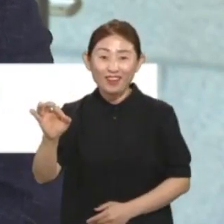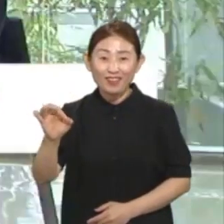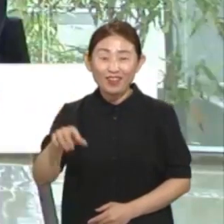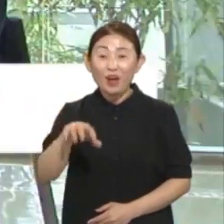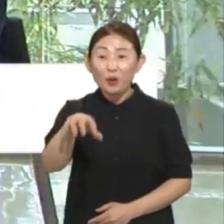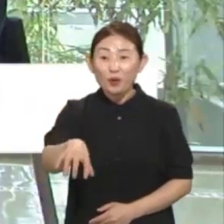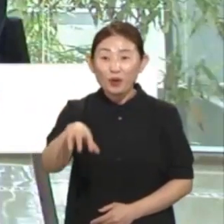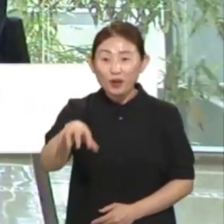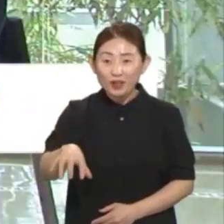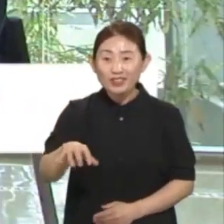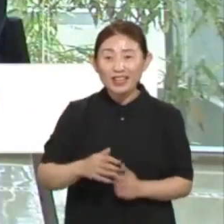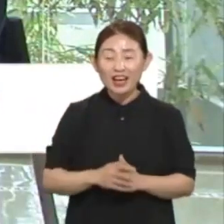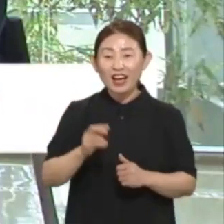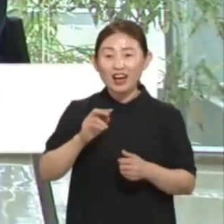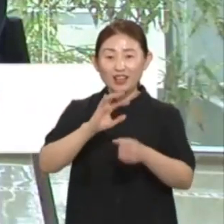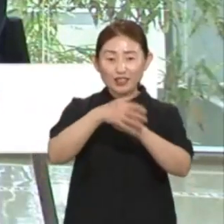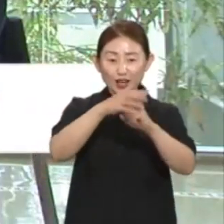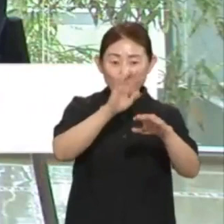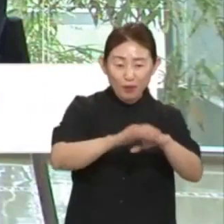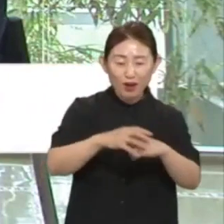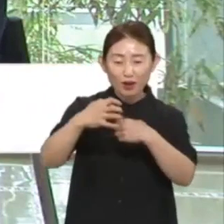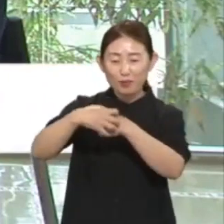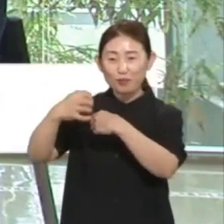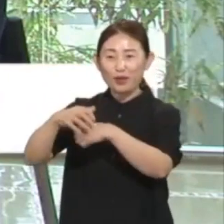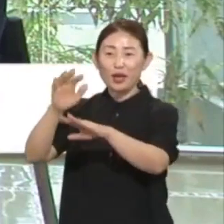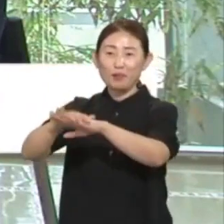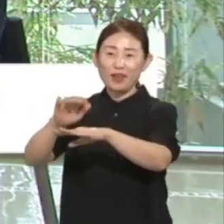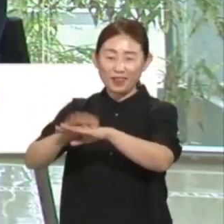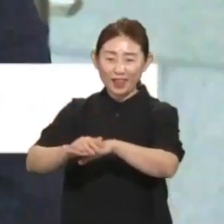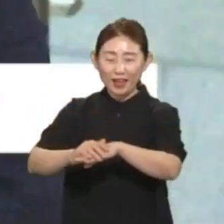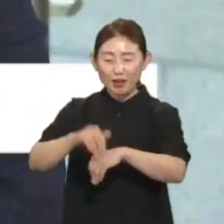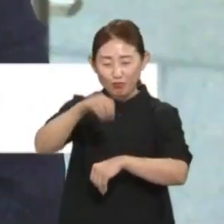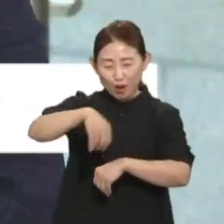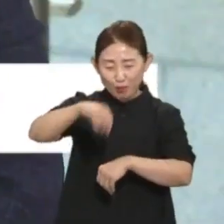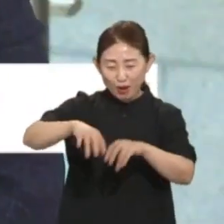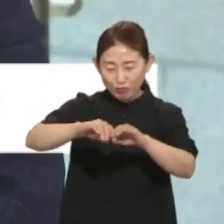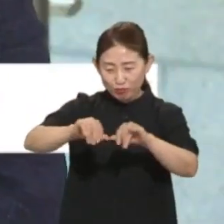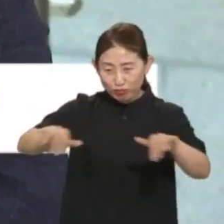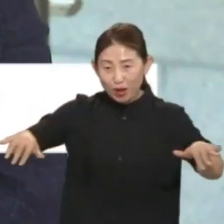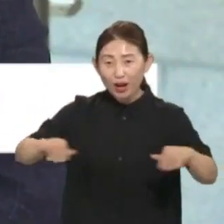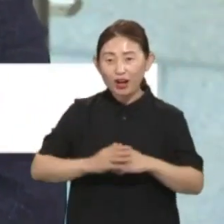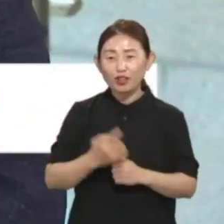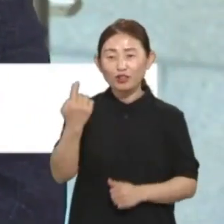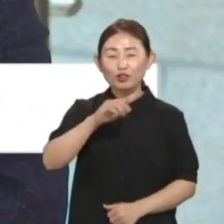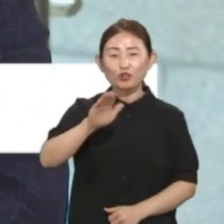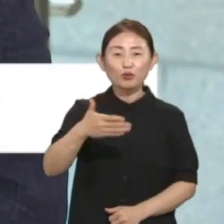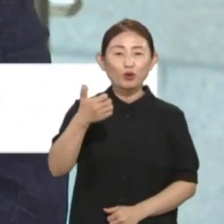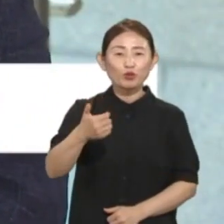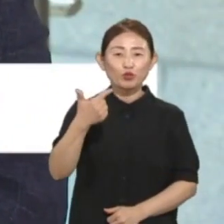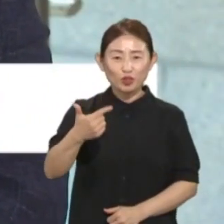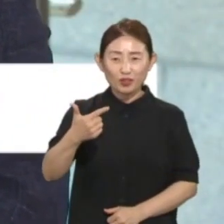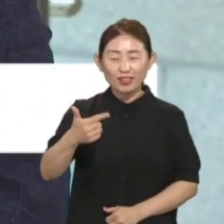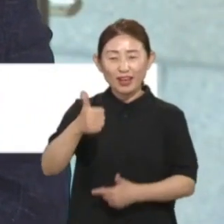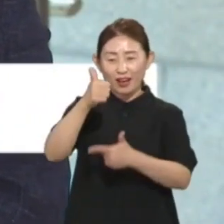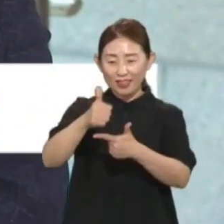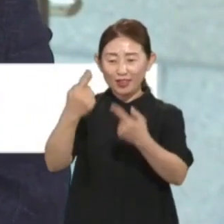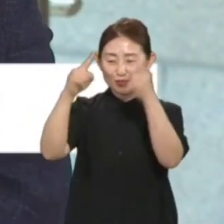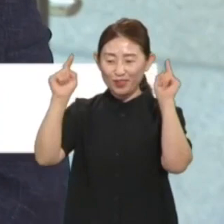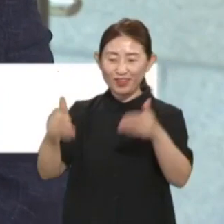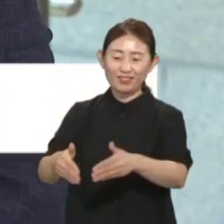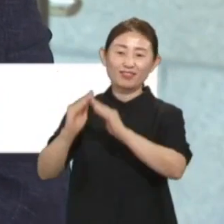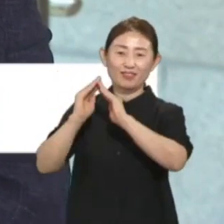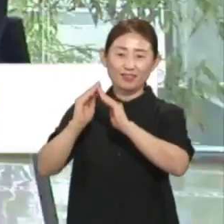거기에 사과밭, 배밭에 이제 터전을 잡아서 56년도에 한남대학을